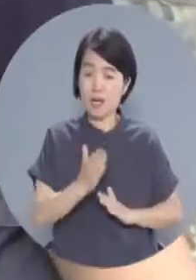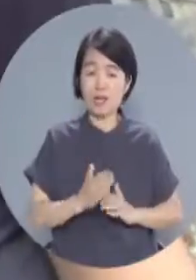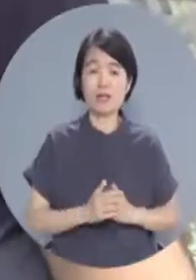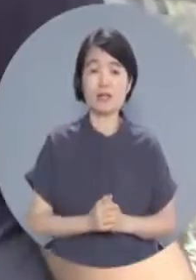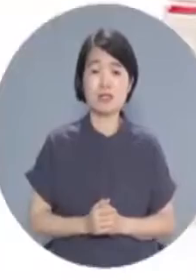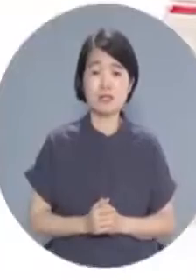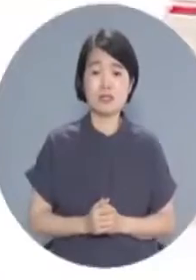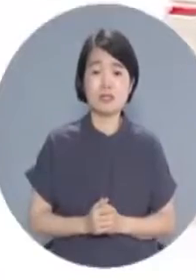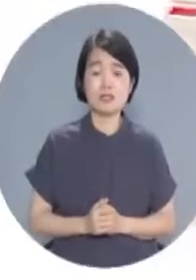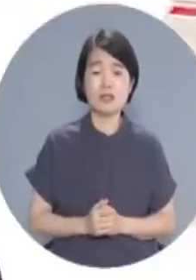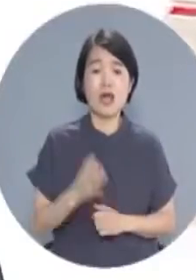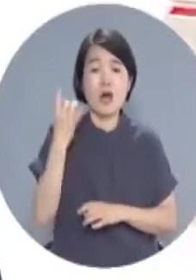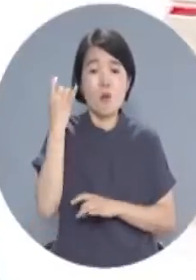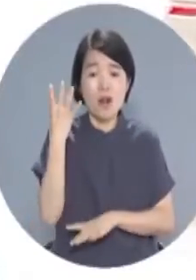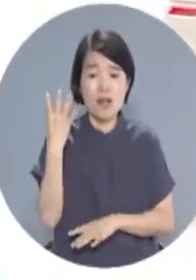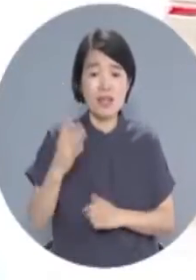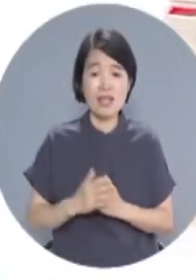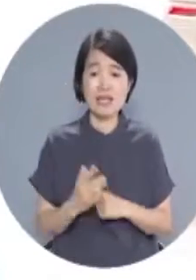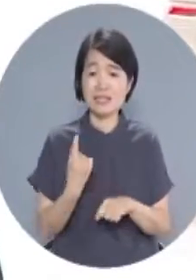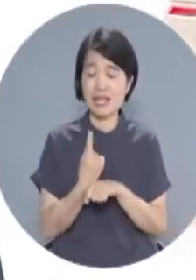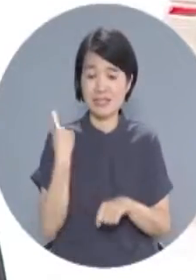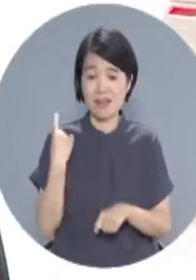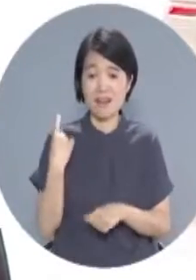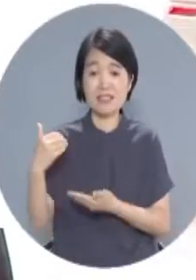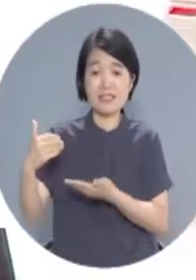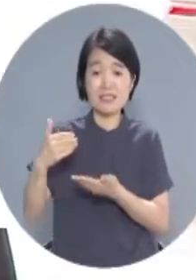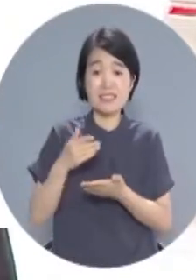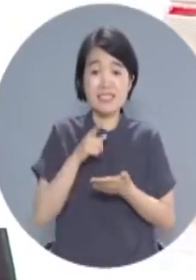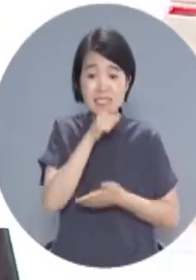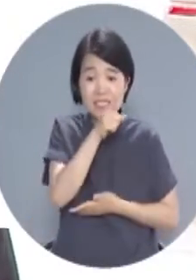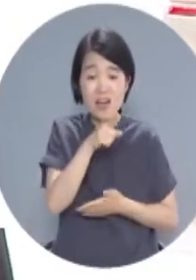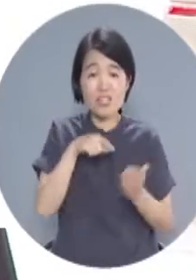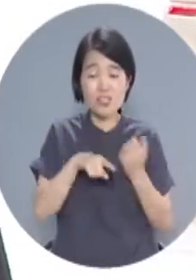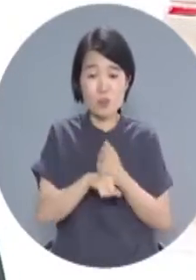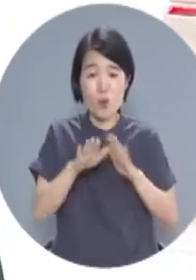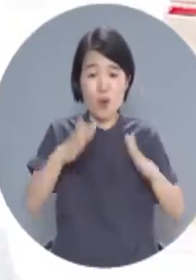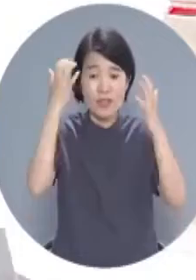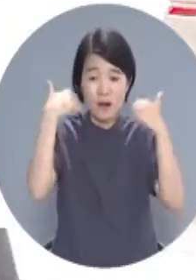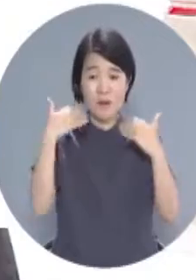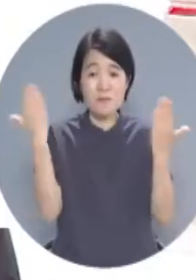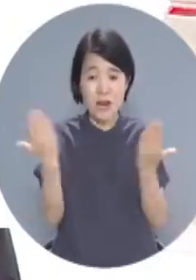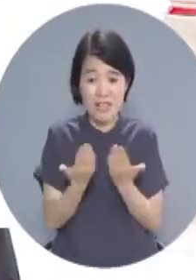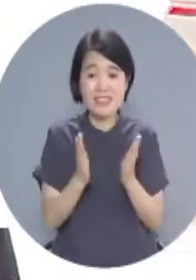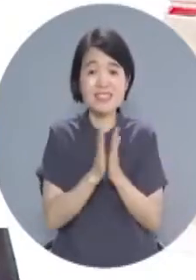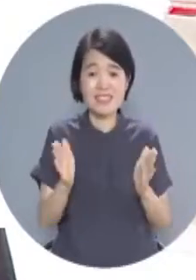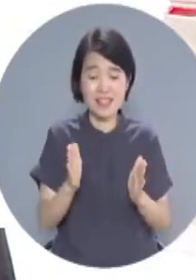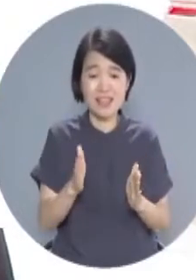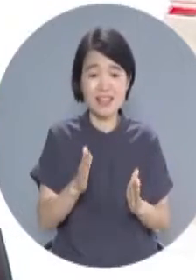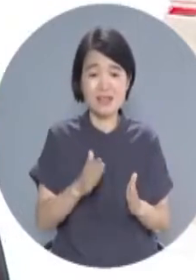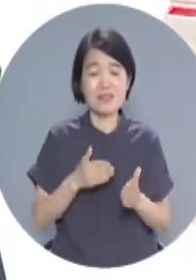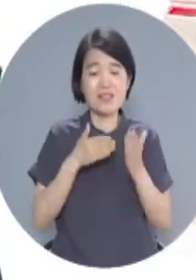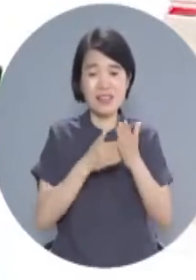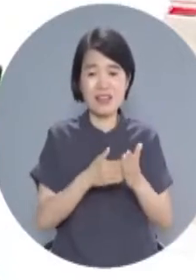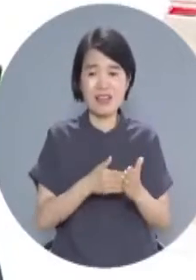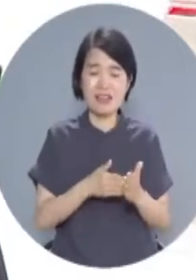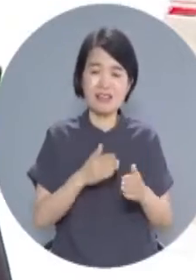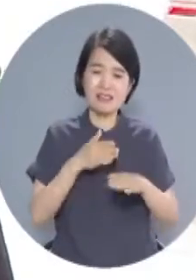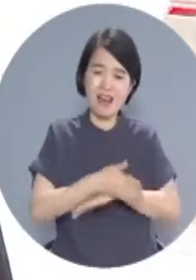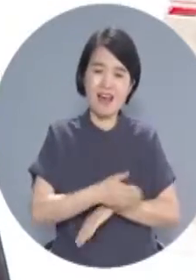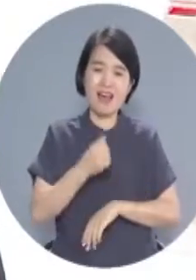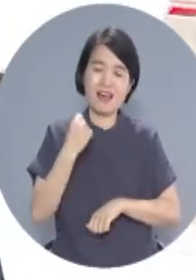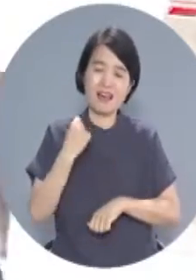전망입니다. 원래 작년 했던 게 올 여름을 대비해서 한 거거든요. 이제 뭐 답답한 심정이